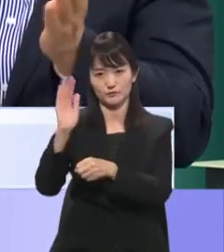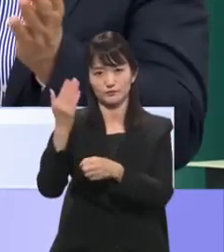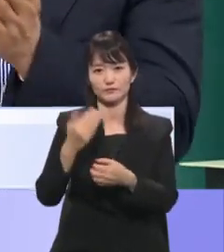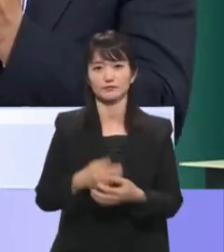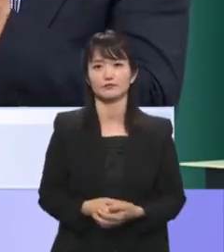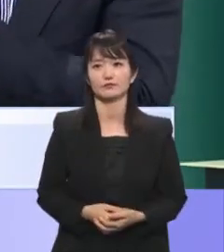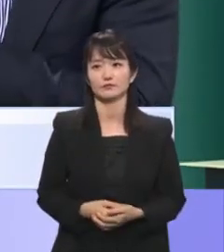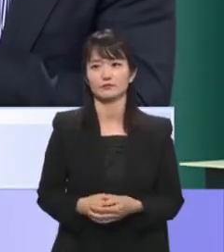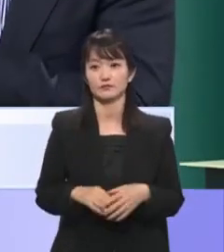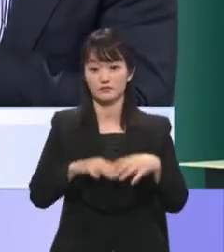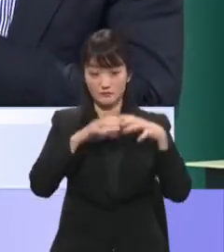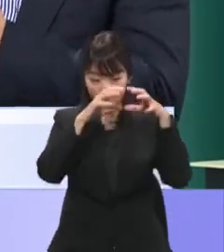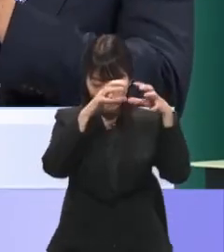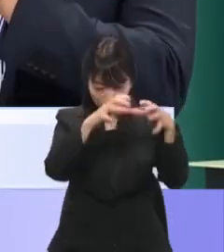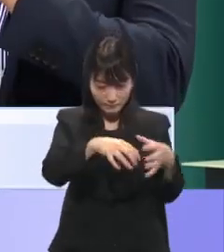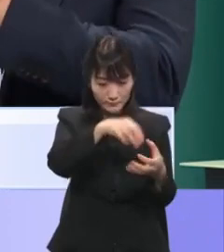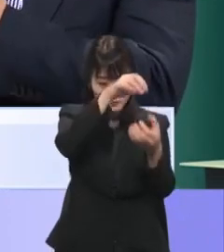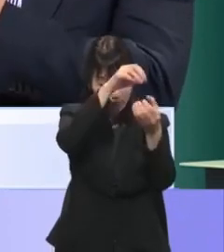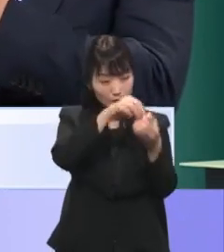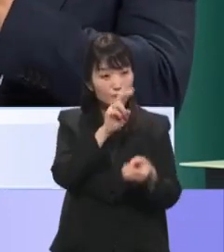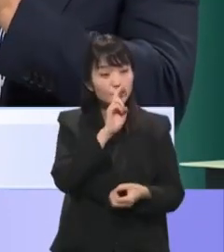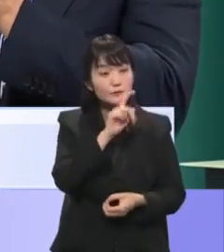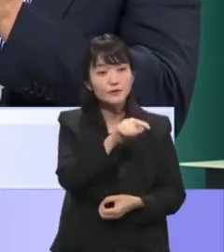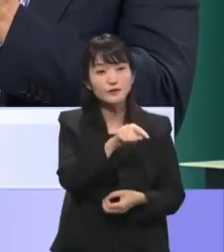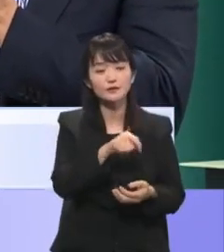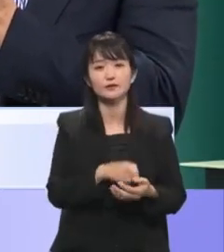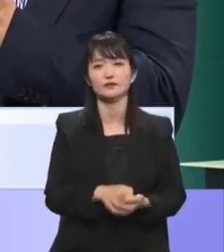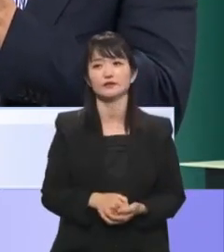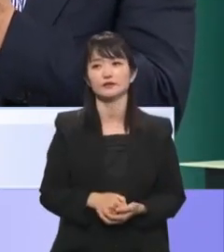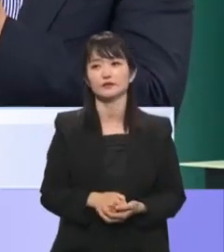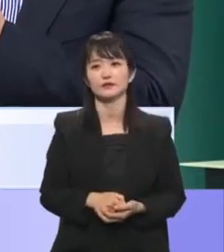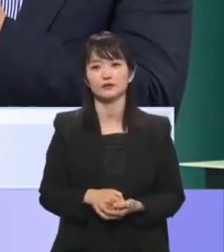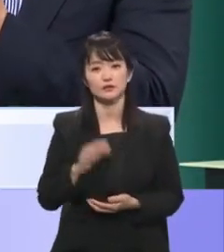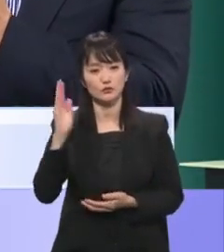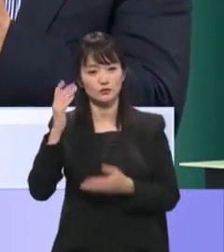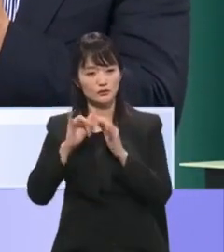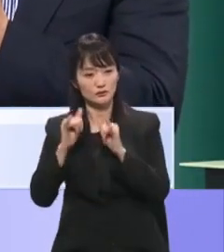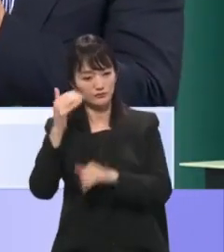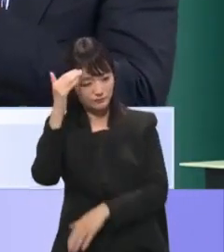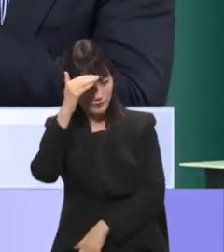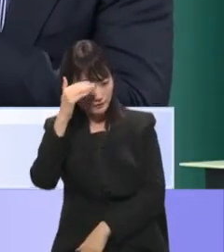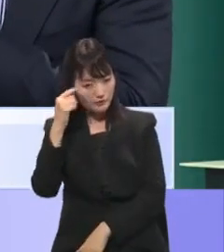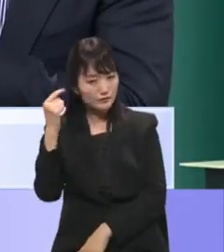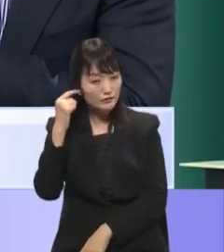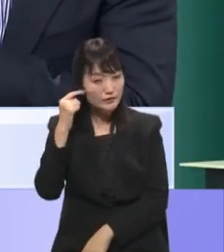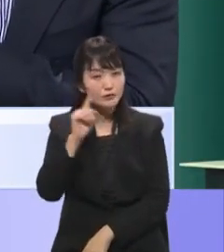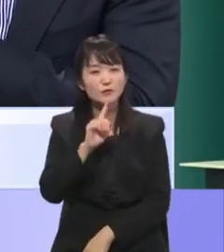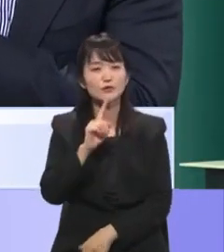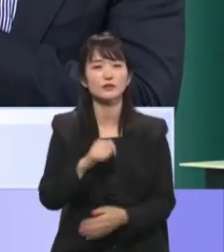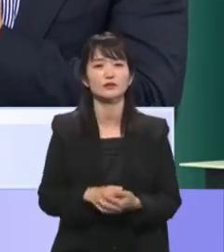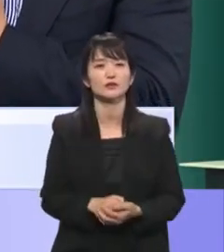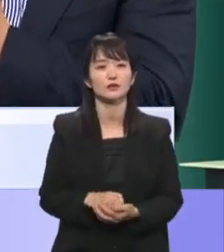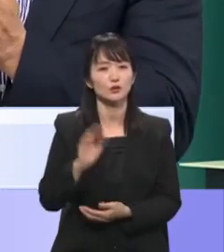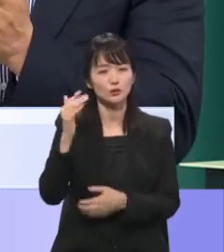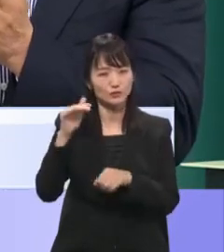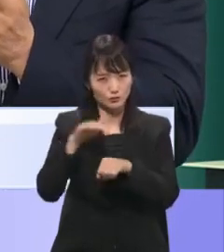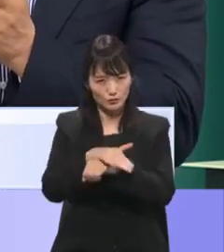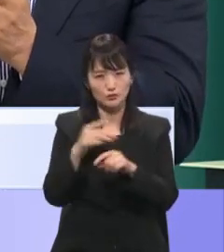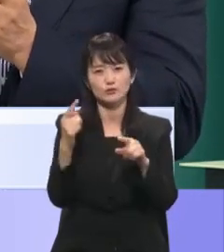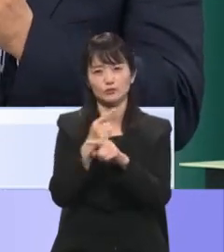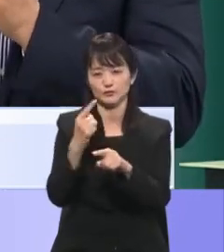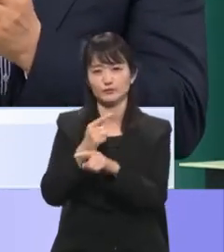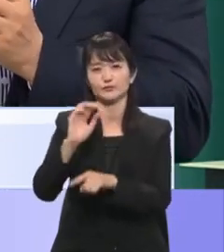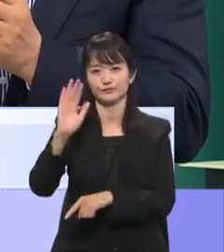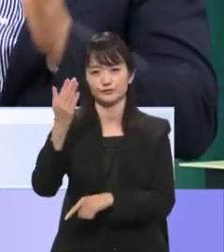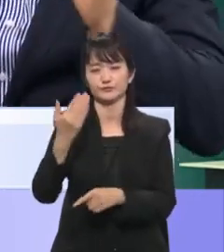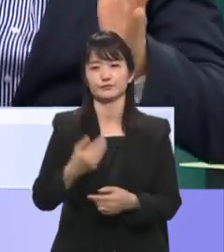세계에 전통음악이 있지만 이거를 현대인들이 감상하려면 현대화를 시켜야만이 감상이 가능해요. 계속 발전시켜